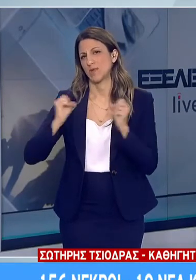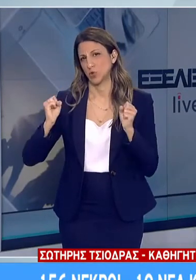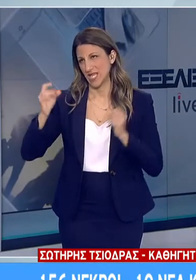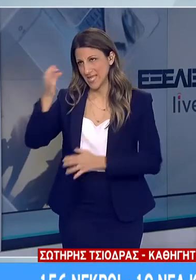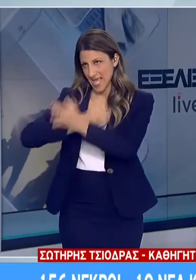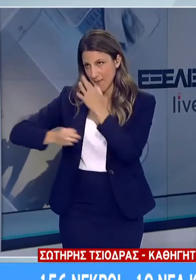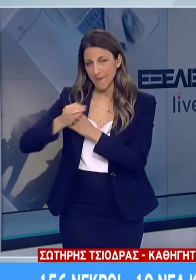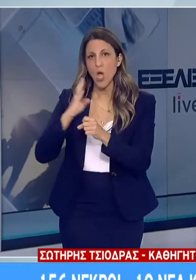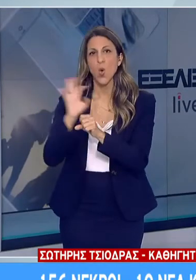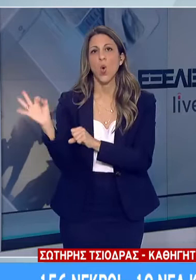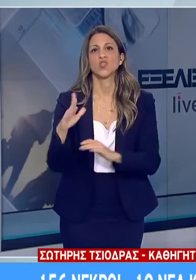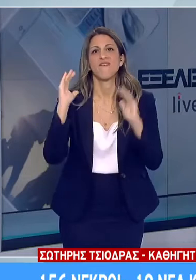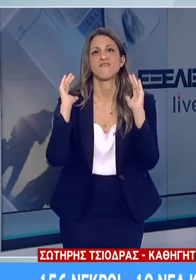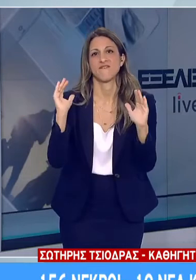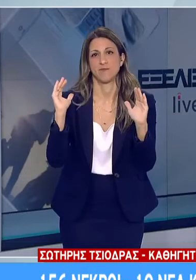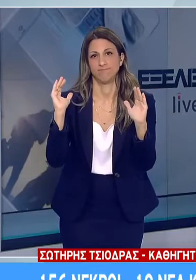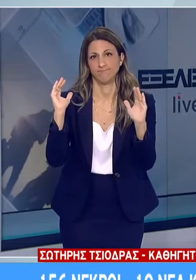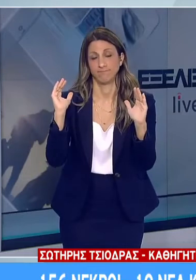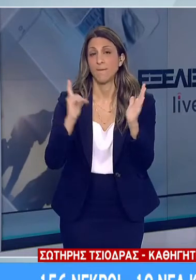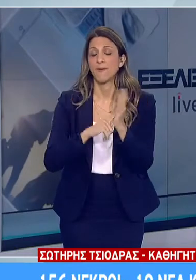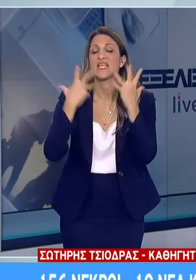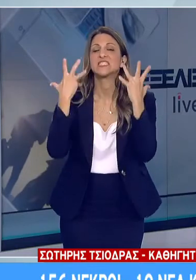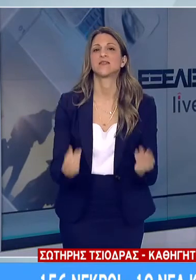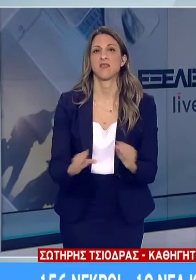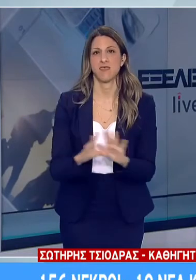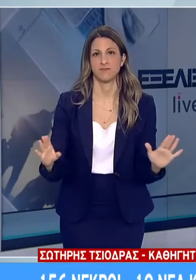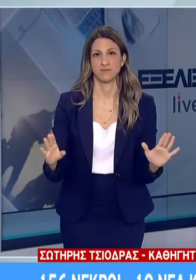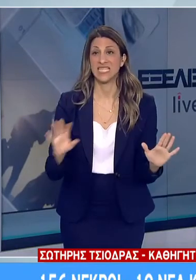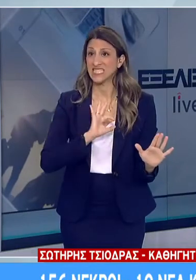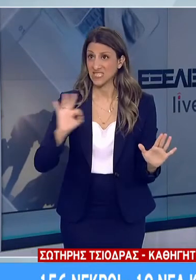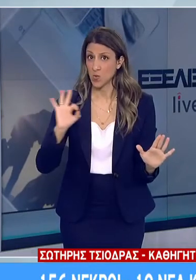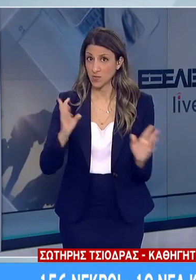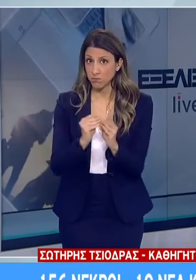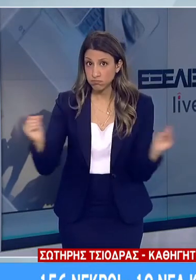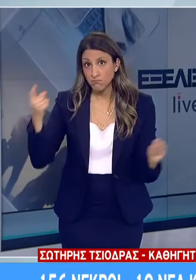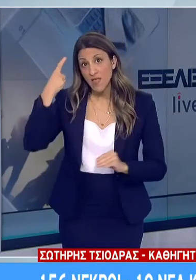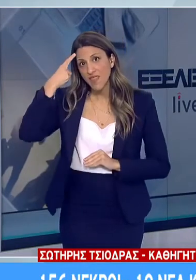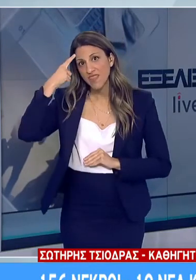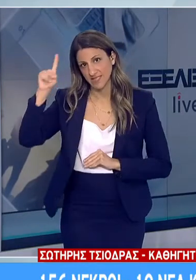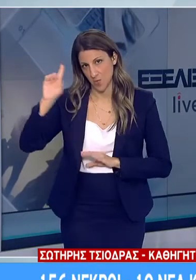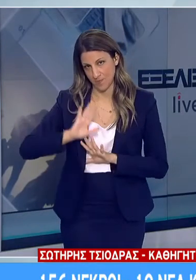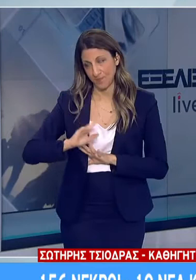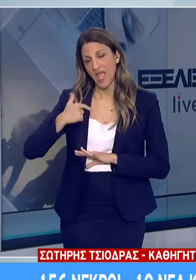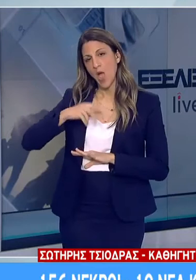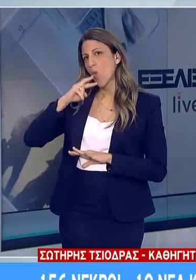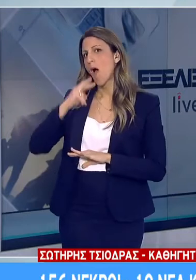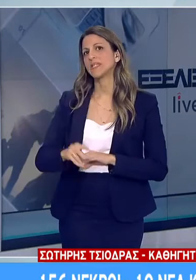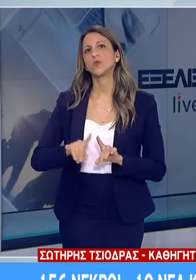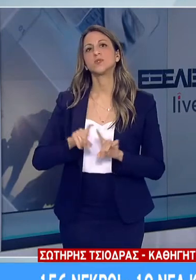Όταν ένας ιός όπως αυτός εμφανίζεται για πρώτη φορά στην ανθρωπότητα και δεν υπάρχει γενικά ανοσία στον πληθυσμό,